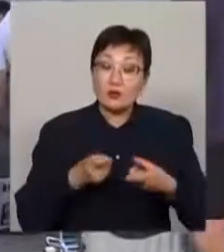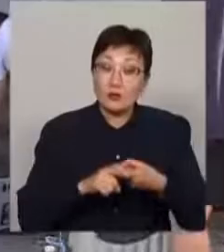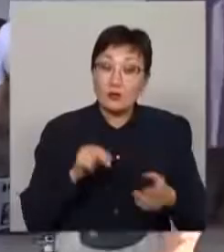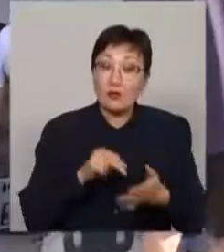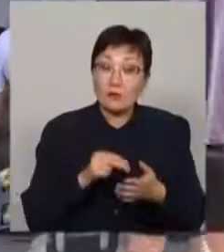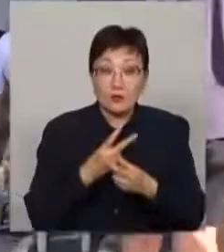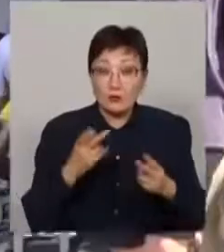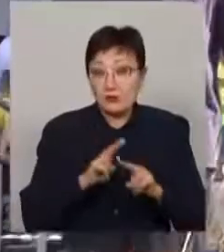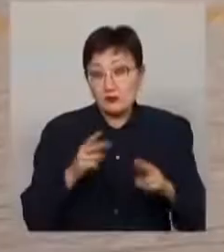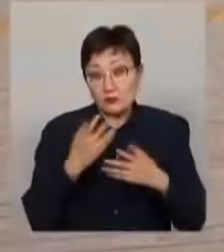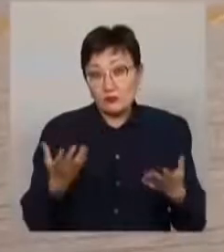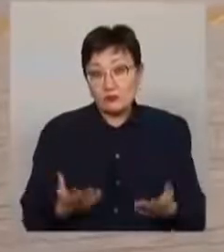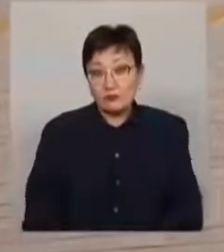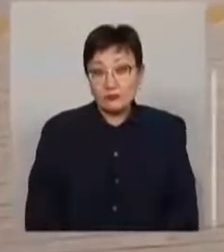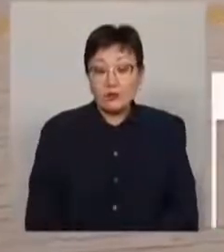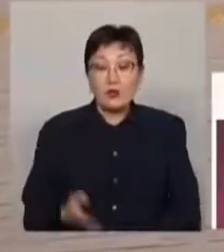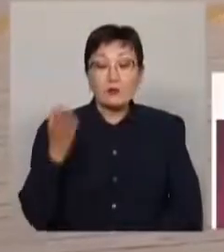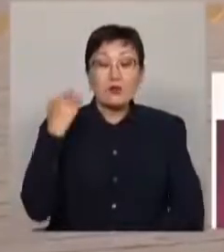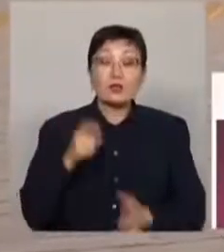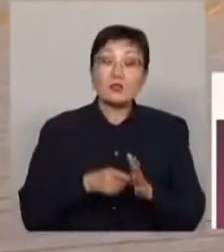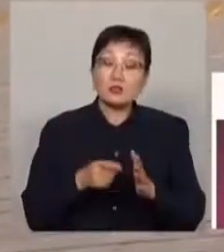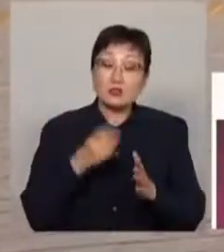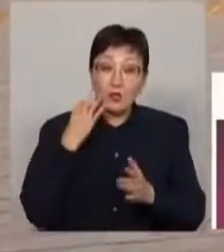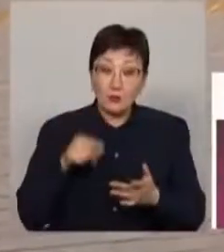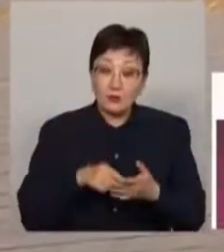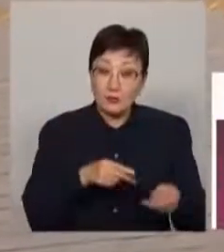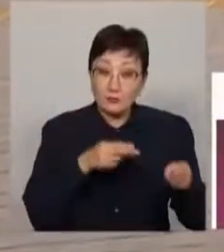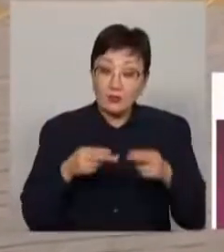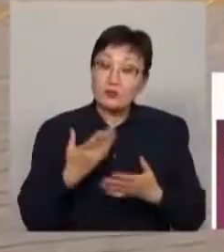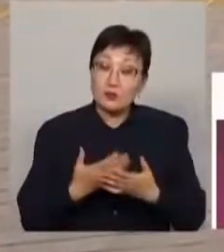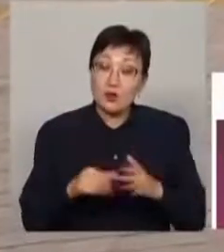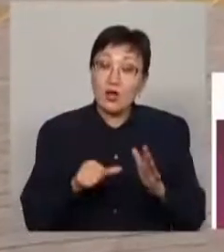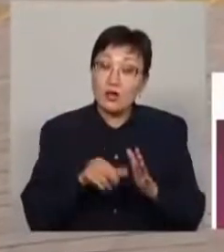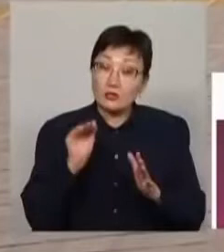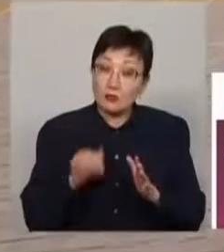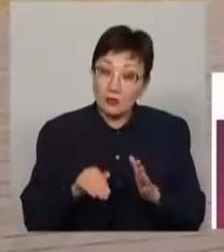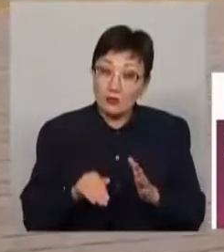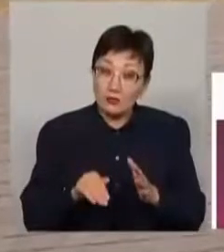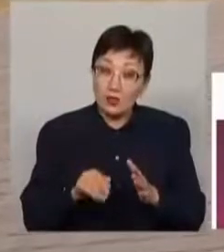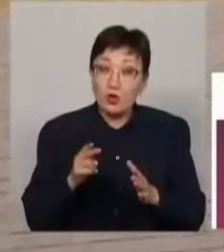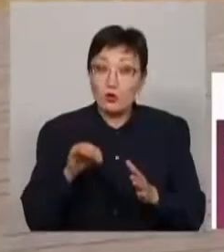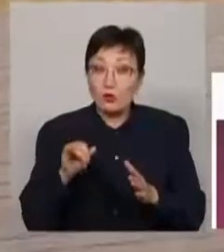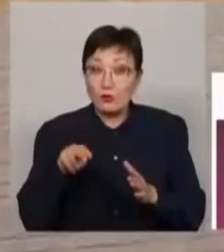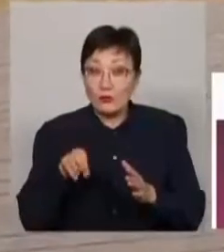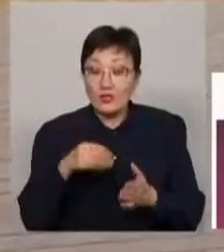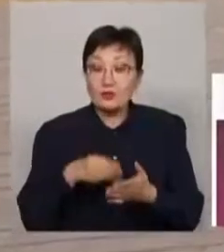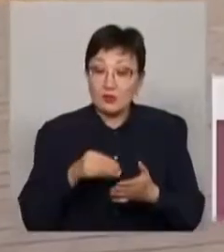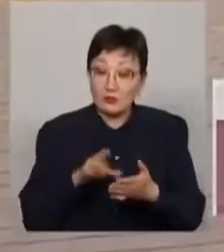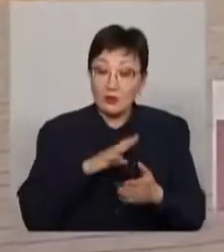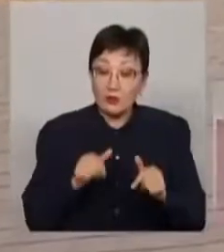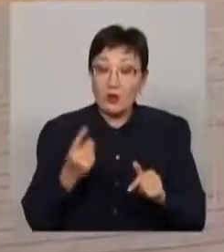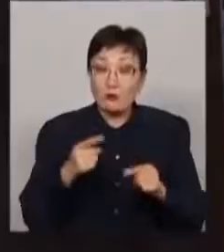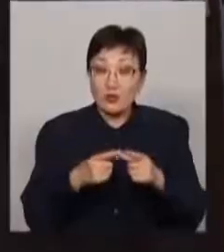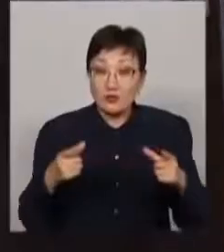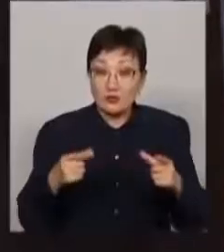қарап жатқан ешкім жоқ. Мен бұрын Қарағандыдан Алматыға келгенде мен примерно бір 6 мыңдай ма купеге алдым. Осы жолы мен бір билет